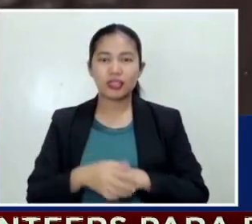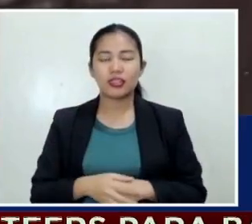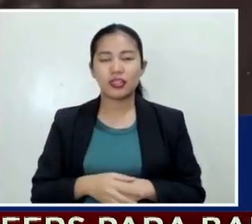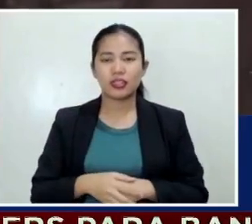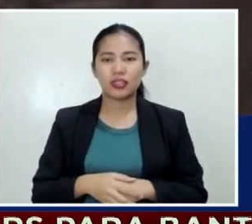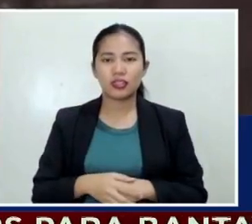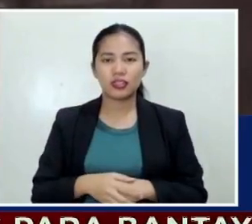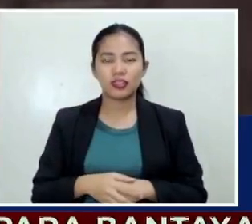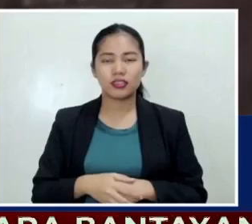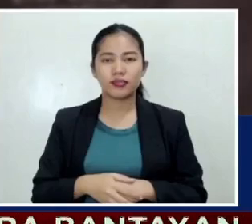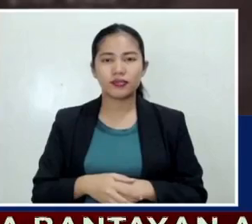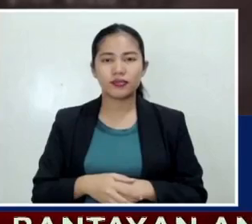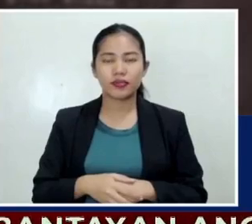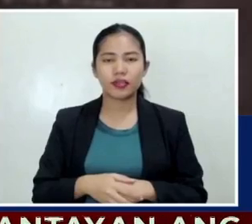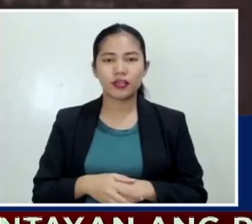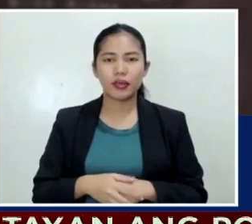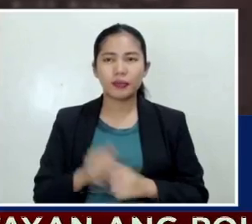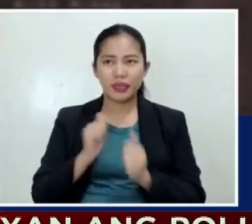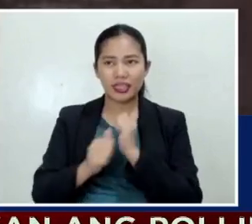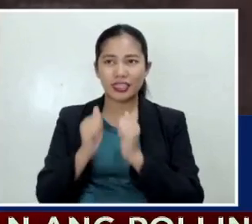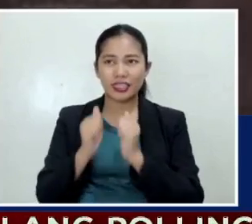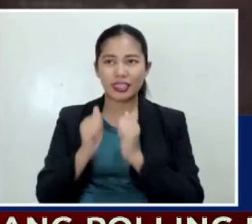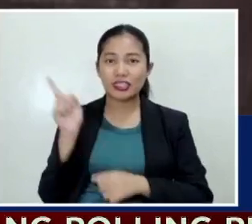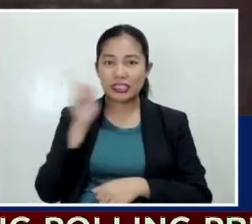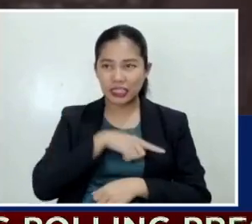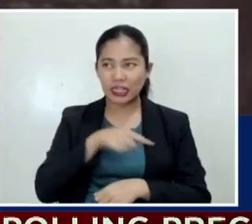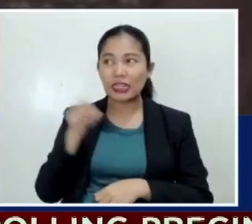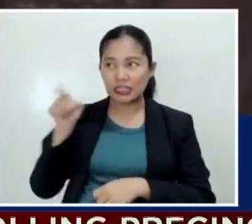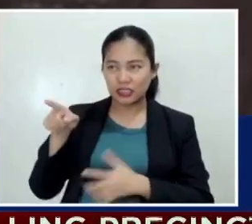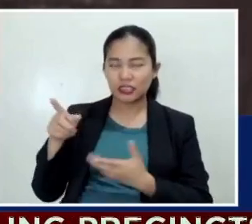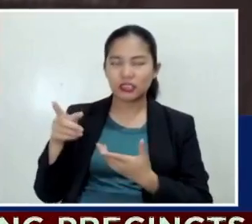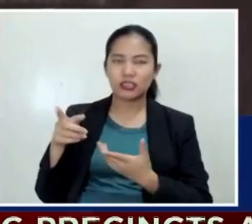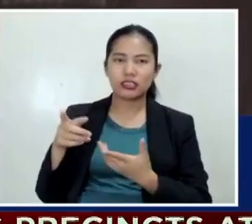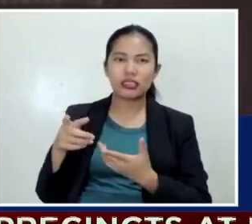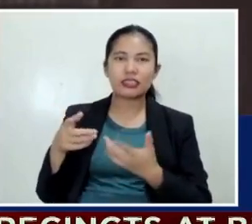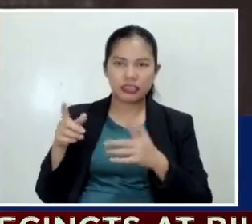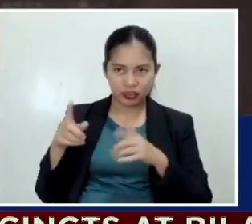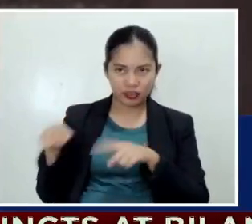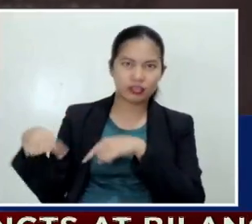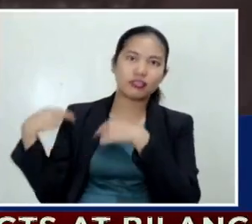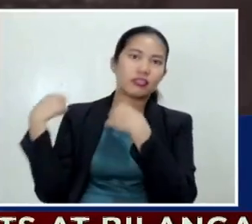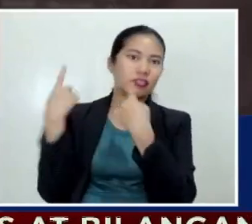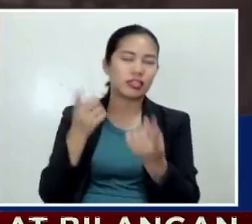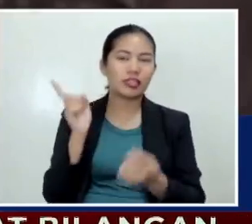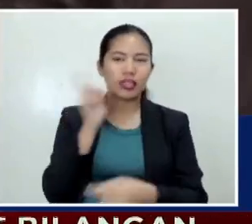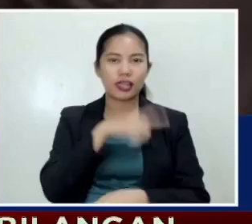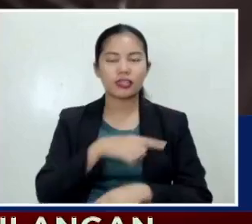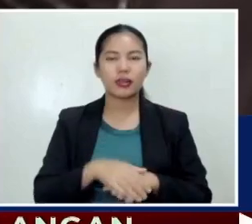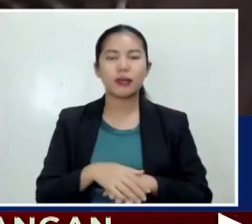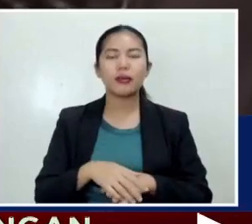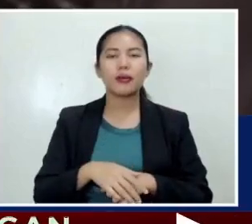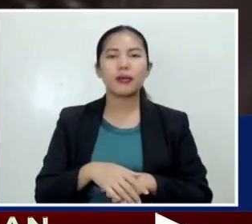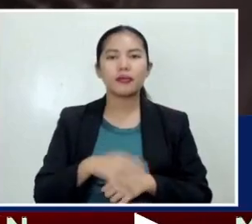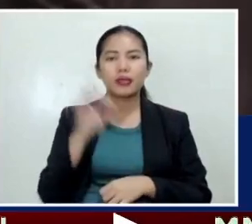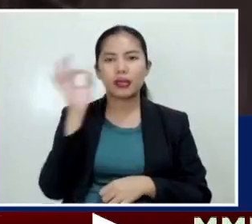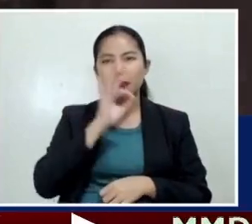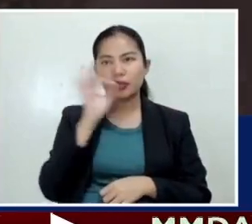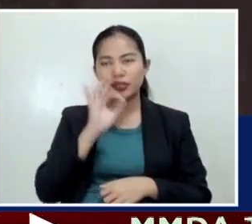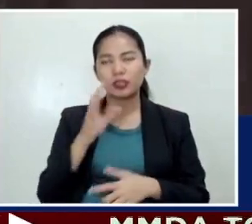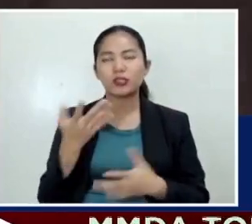Talagang ang sinungaling sa umpisa, sinungaling hanggang kahuli-hulihan. Kawawa yung mga Pilipinong napapapaliwala